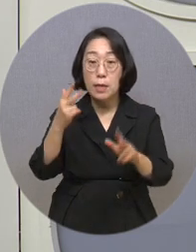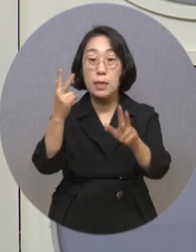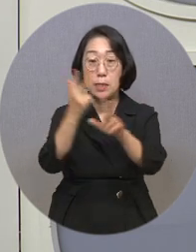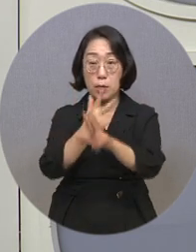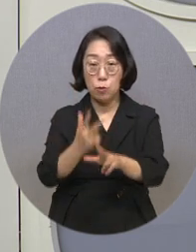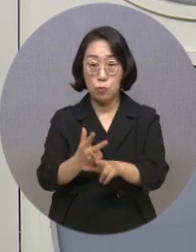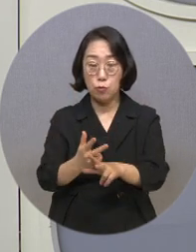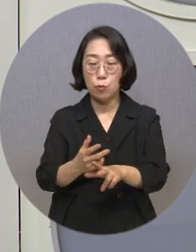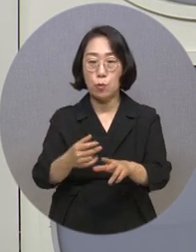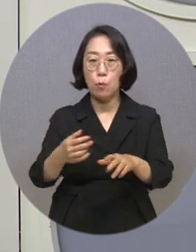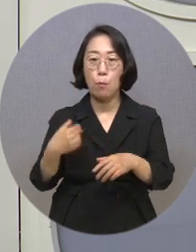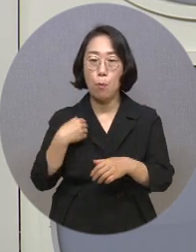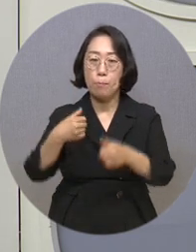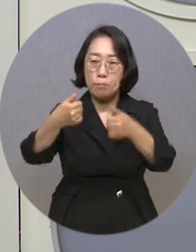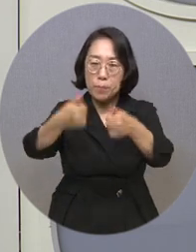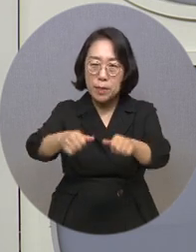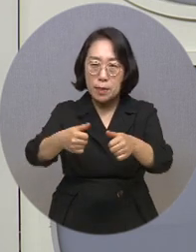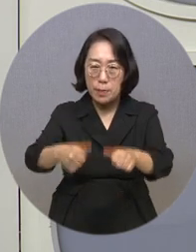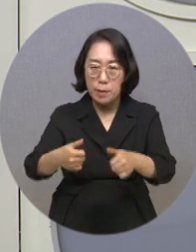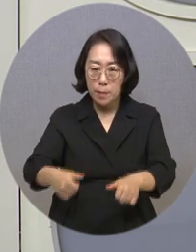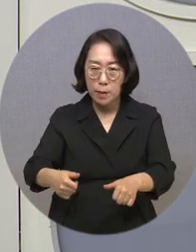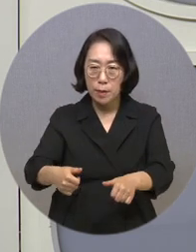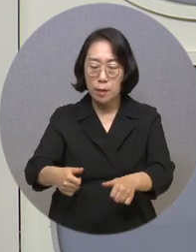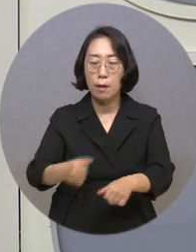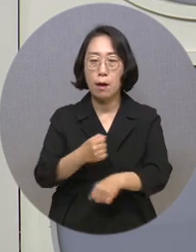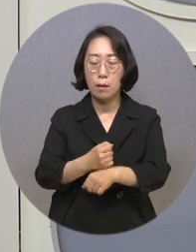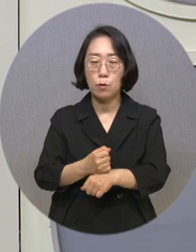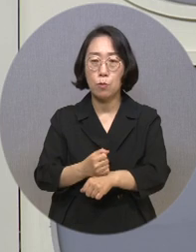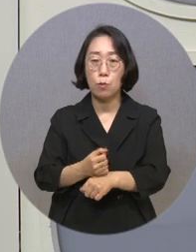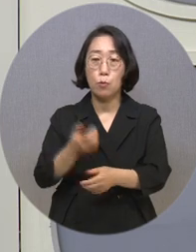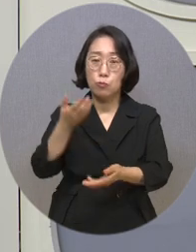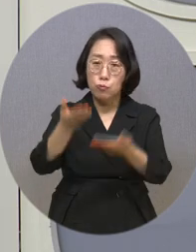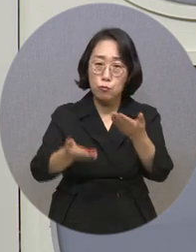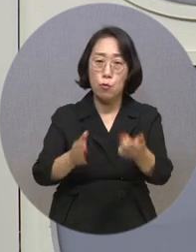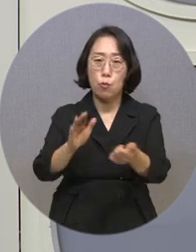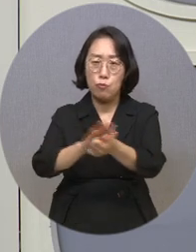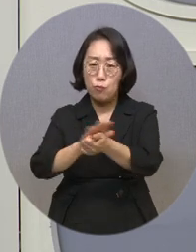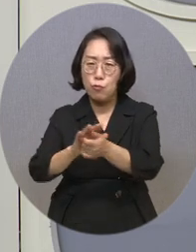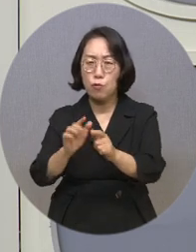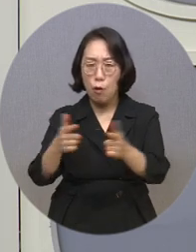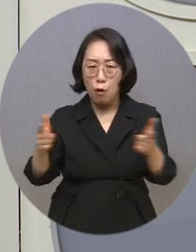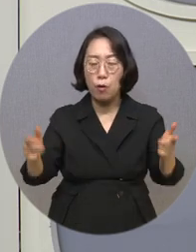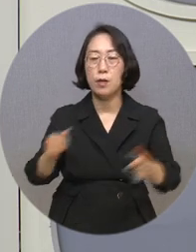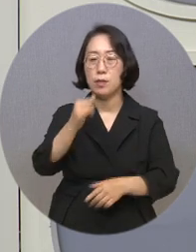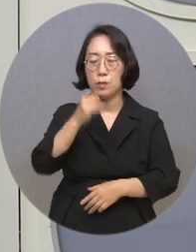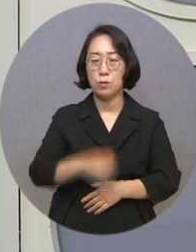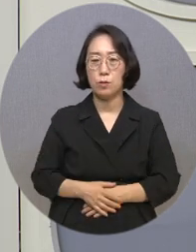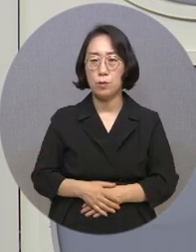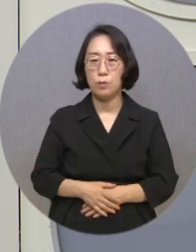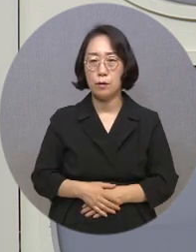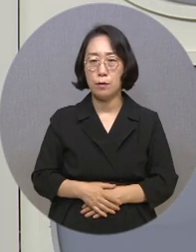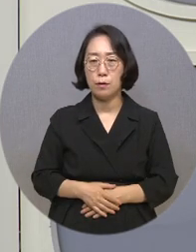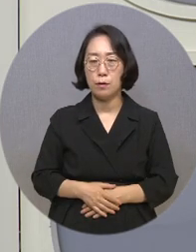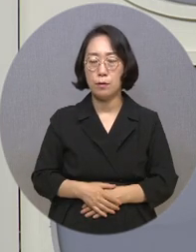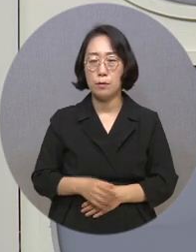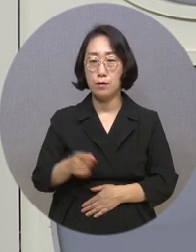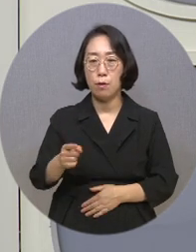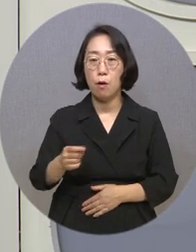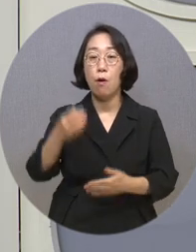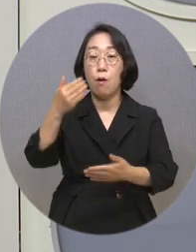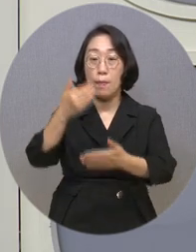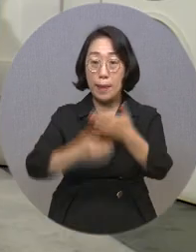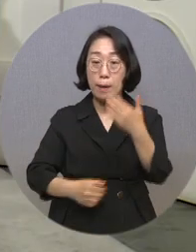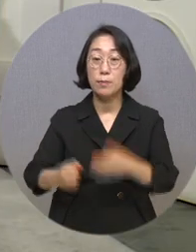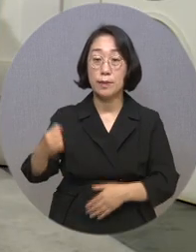이제 안마도 해드리는 프로그램을 해준다든가 그런 여러 가지 프로그램을 통해서 잔재되어 있는